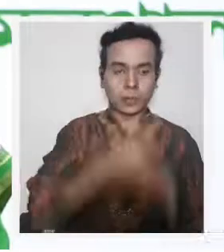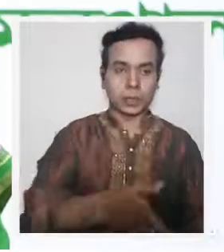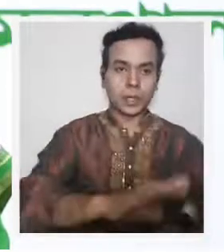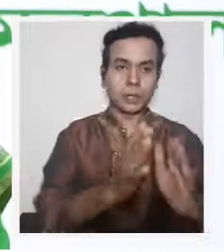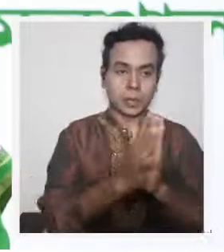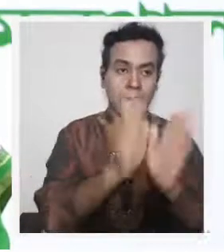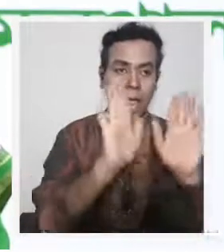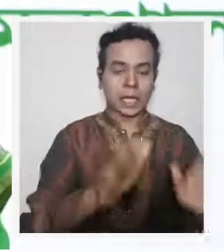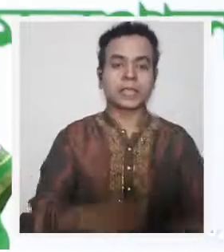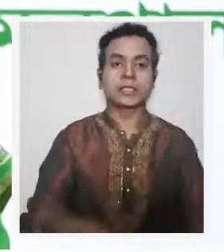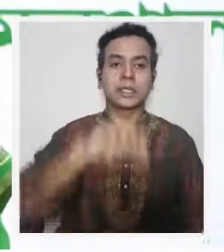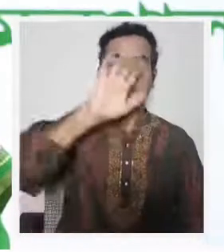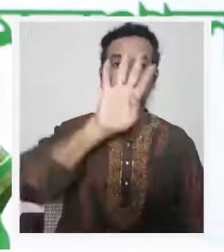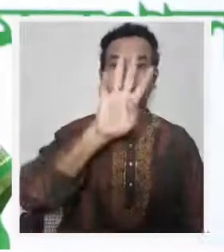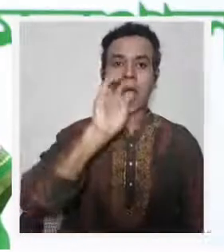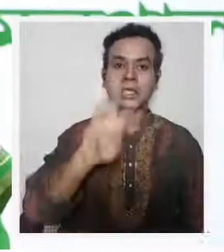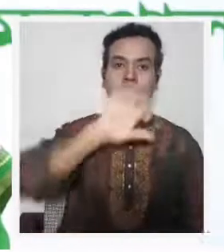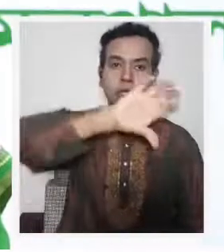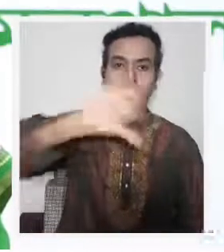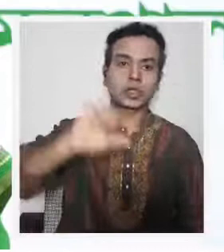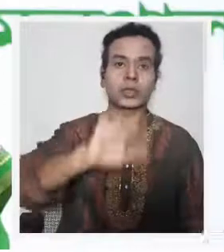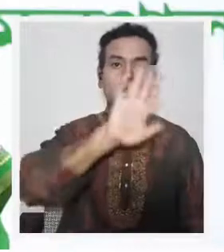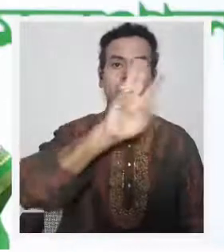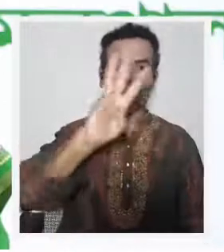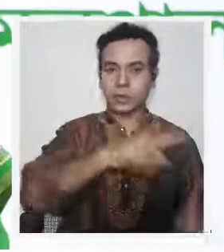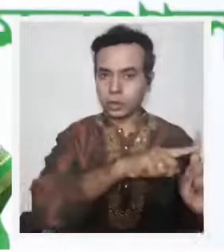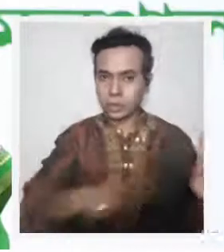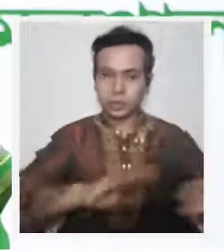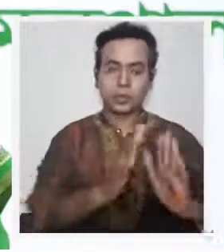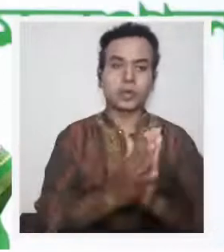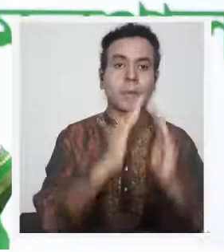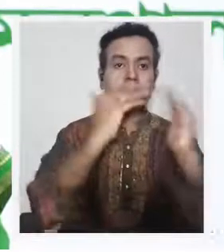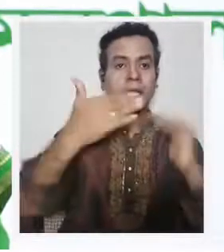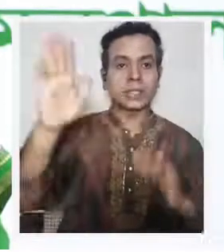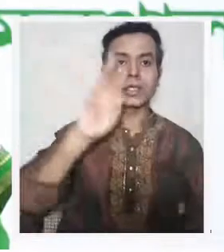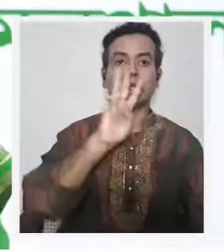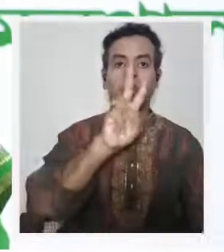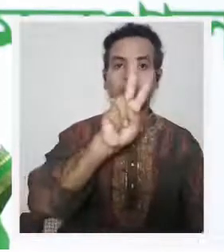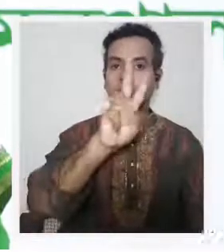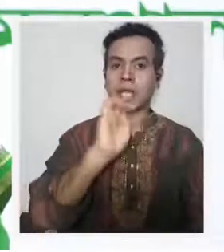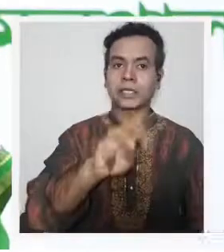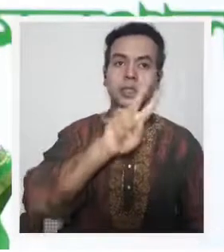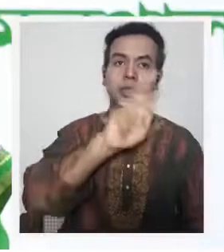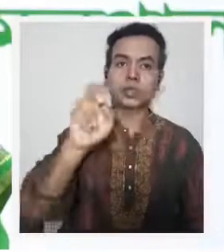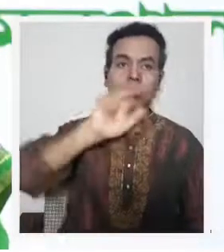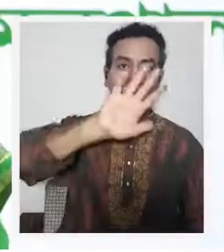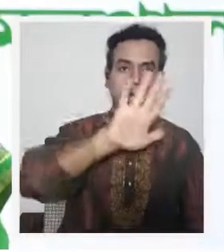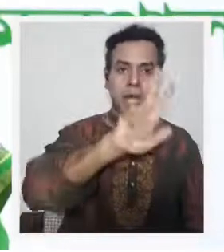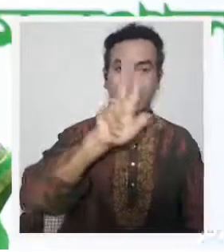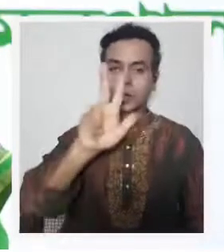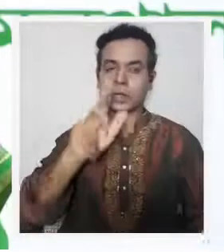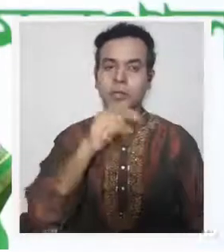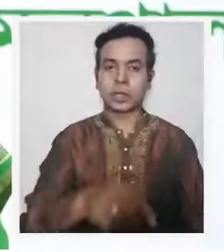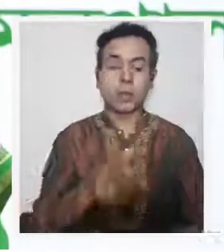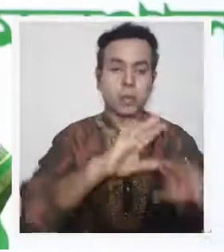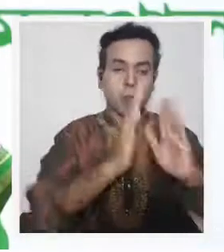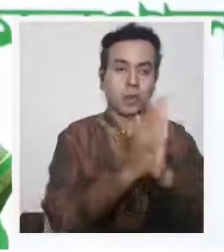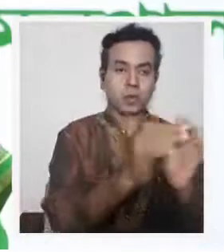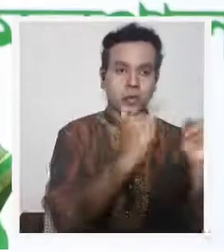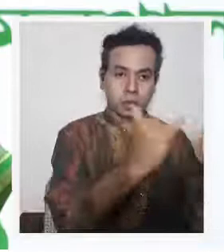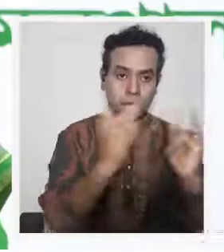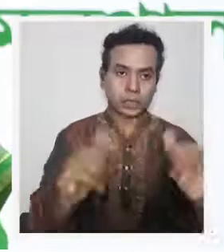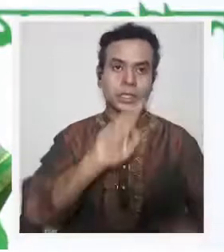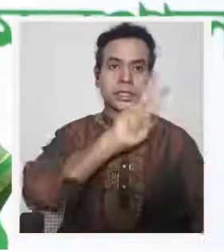284 জনকে নেওয়া হয়েছে, ছাড় পেয়েছেন 95 জন, বর্তমানে আইসোলেশনে আছেন 4,653 জন, এ পর্যন্ত ছাড় পেয়েছেন